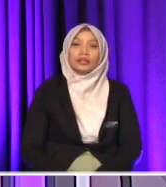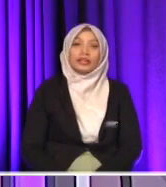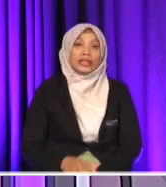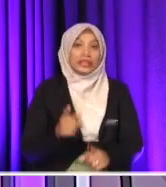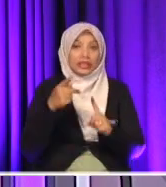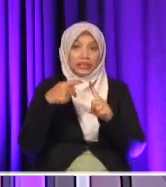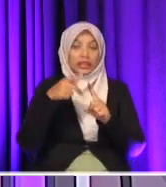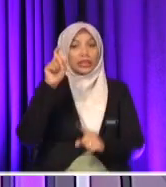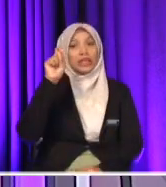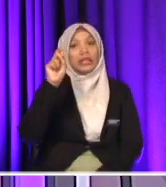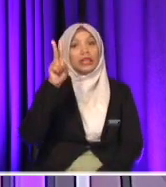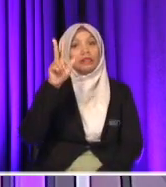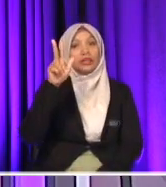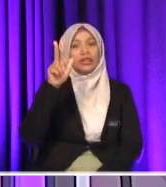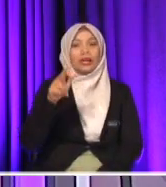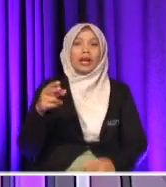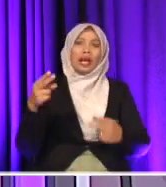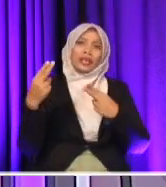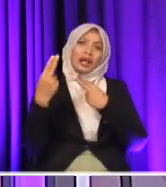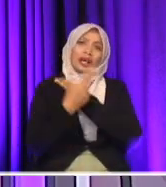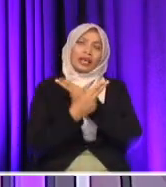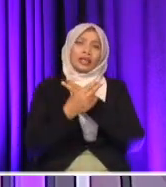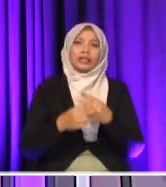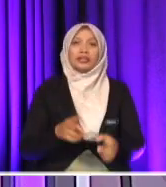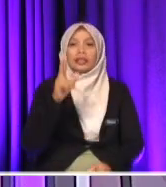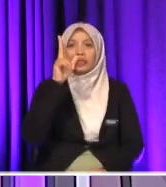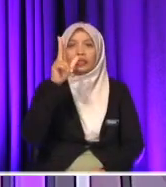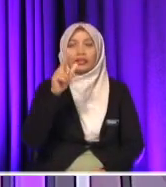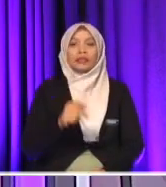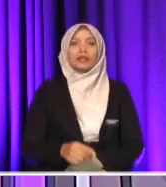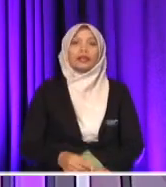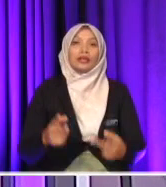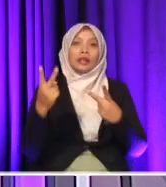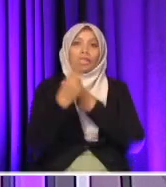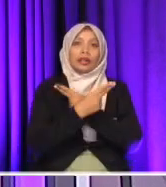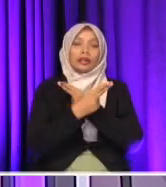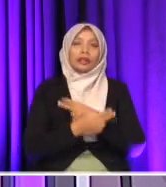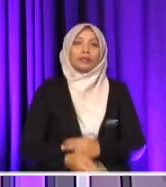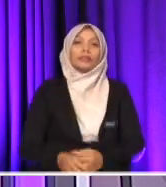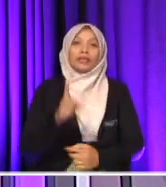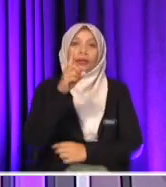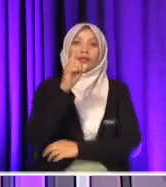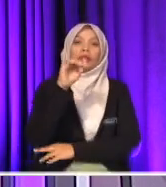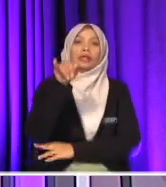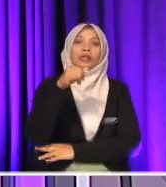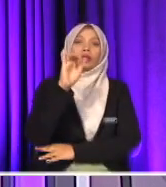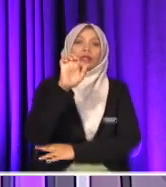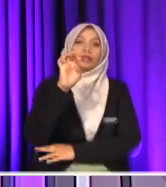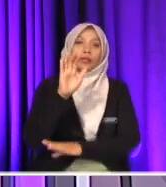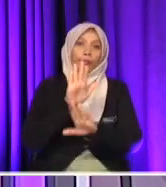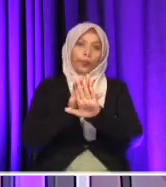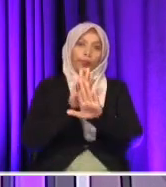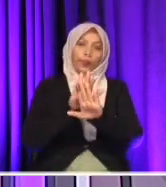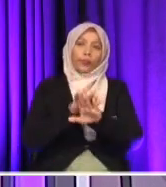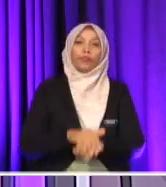Pentas. Kita jumpa ada berapa halangan? Ada 3 halangan kita jumpa. Halangan pertama adalah jam. Halangan kedua adalah